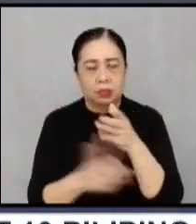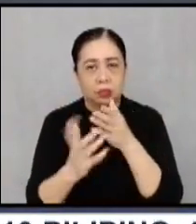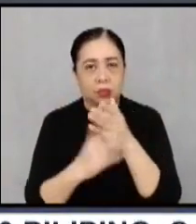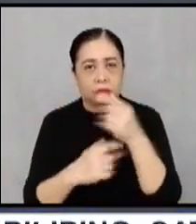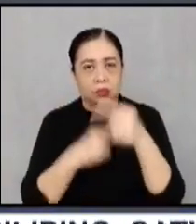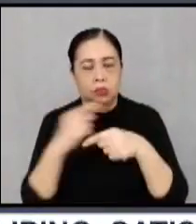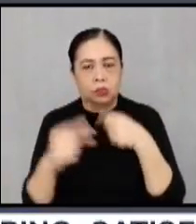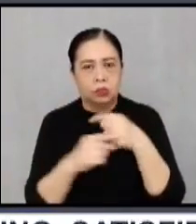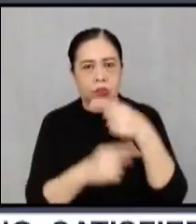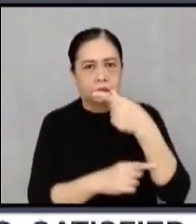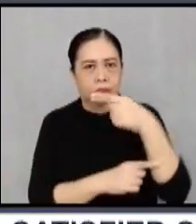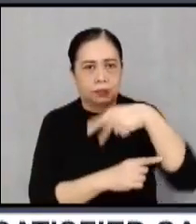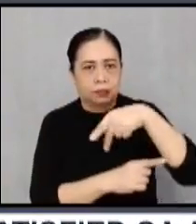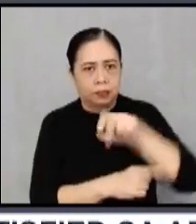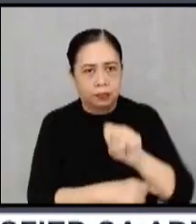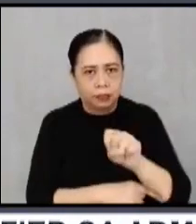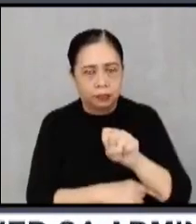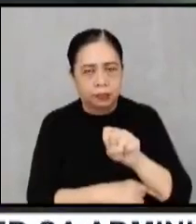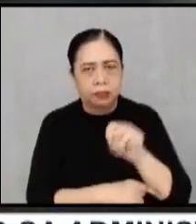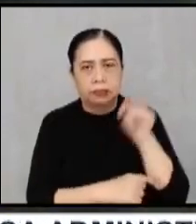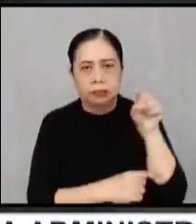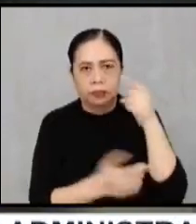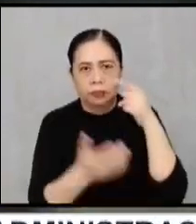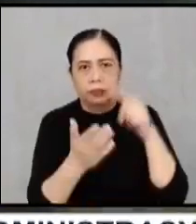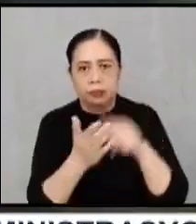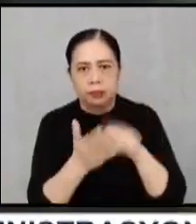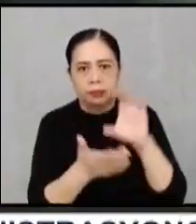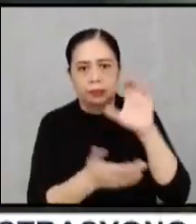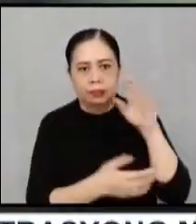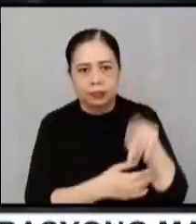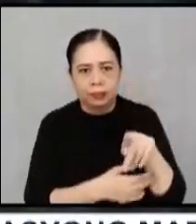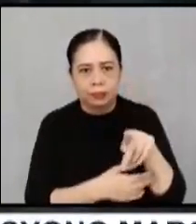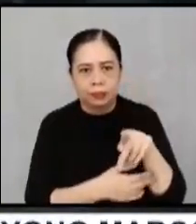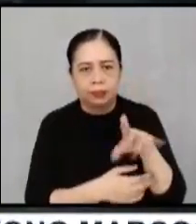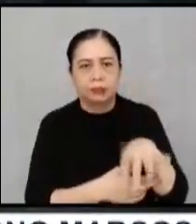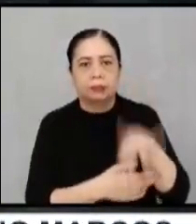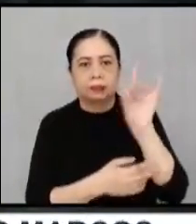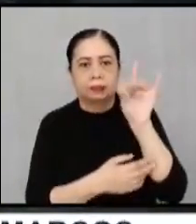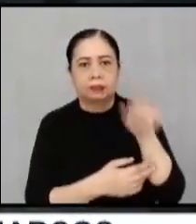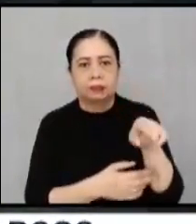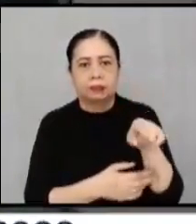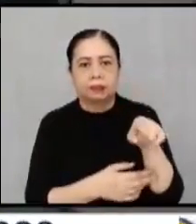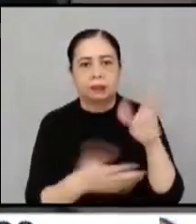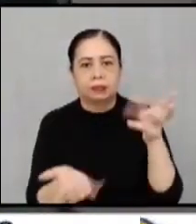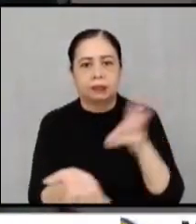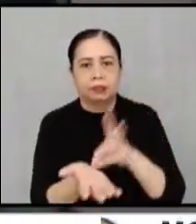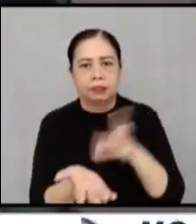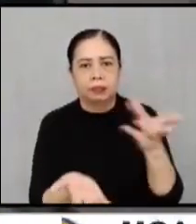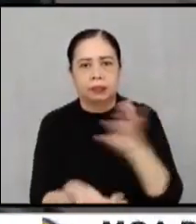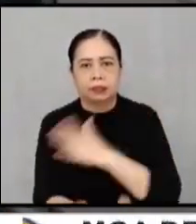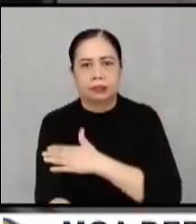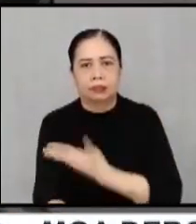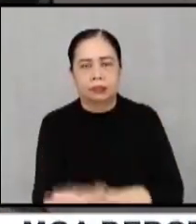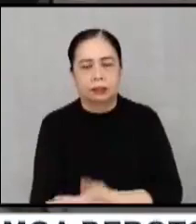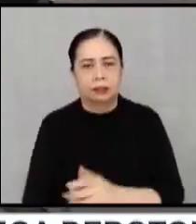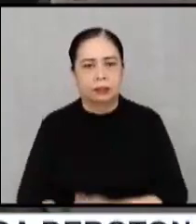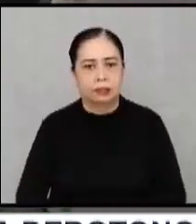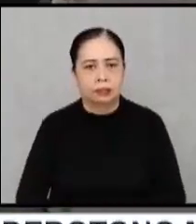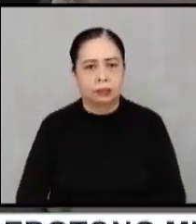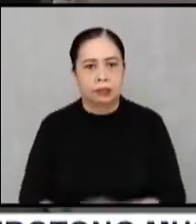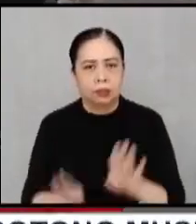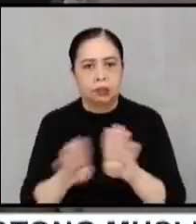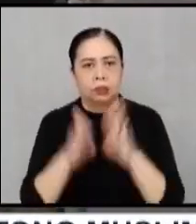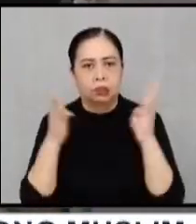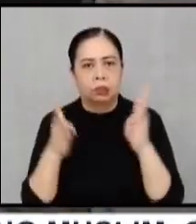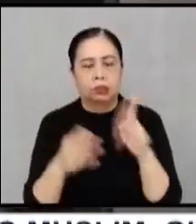Positioning System o GPS ng cellphone, natunto nila ang kinaroroonan ng bata. Nabuksan ko po yung account niya